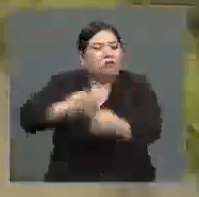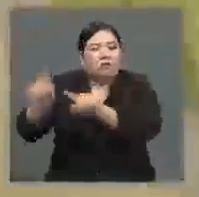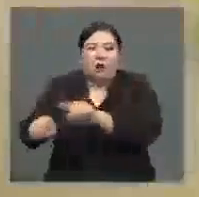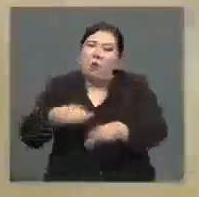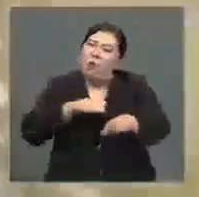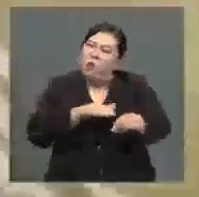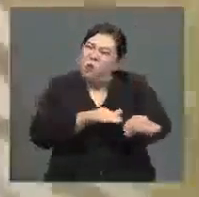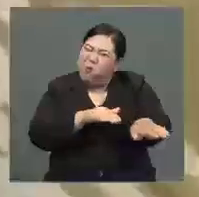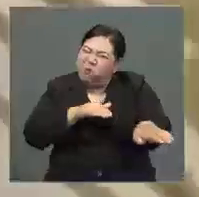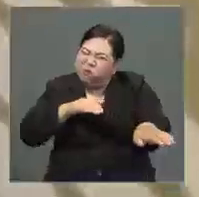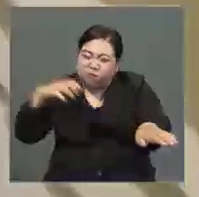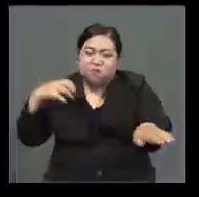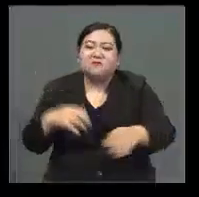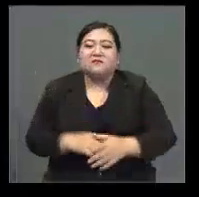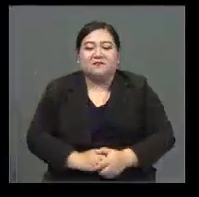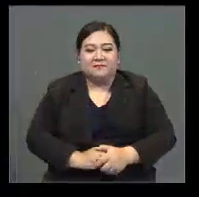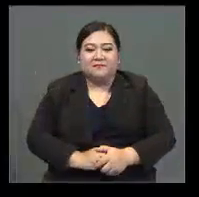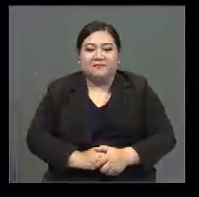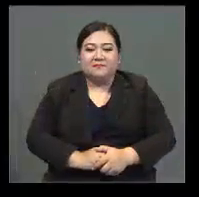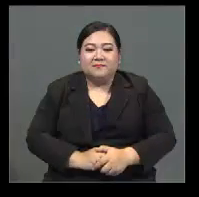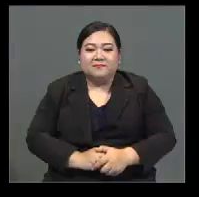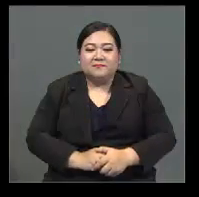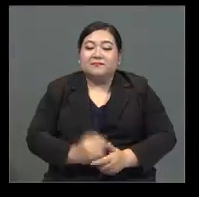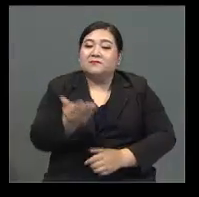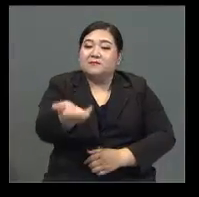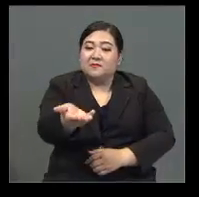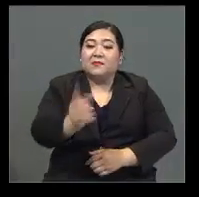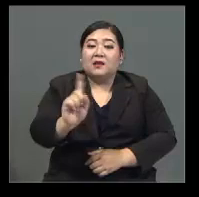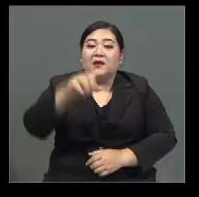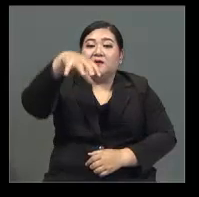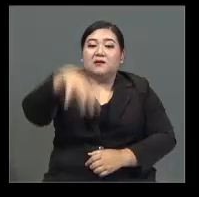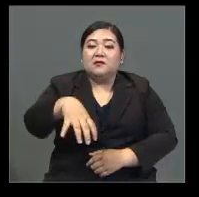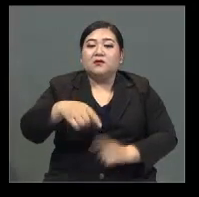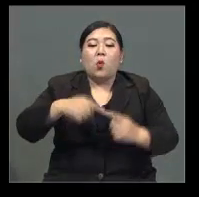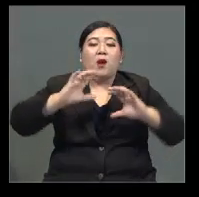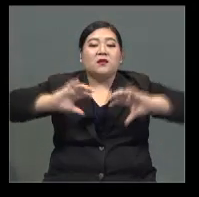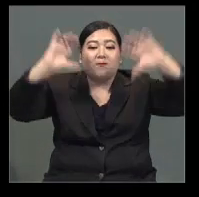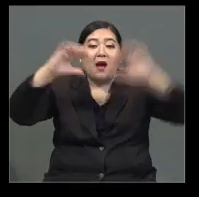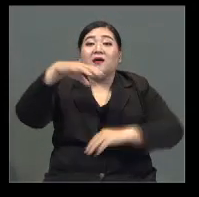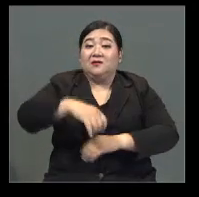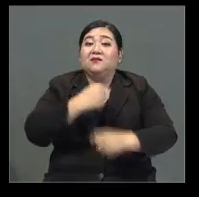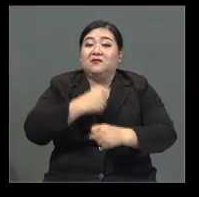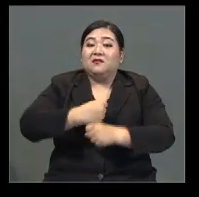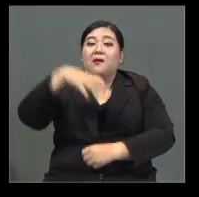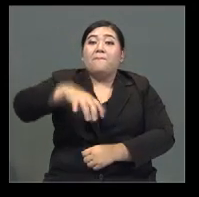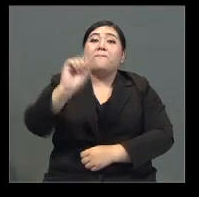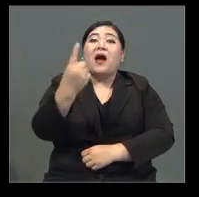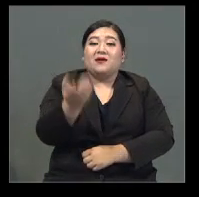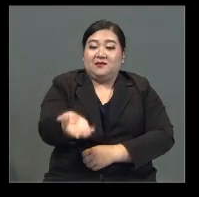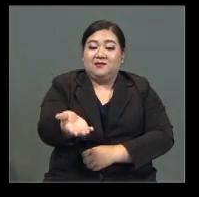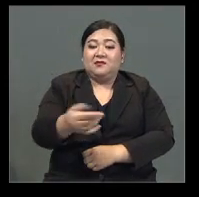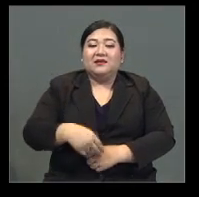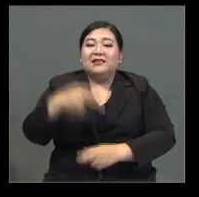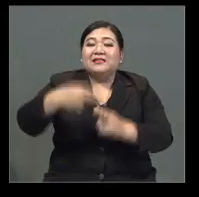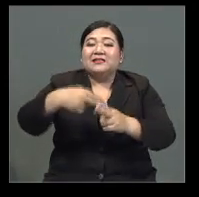นอกจากนี้ยังมีรายงานด้วยนะครับไปดูสัปปายสภาสถานอาคารรัฐสภาเนี่ยนะครับสถานที่ที่แปลว่าสบ